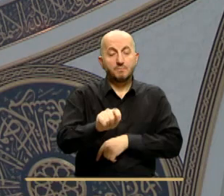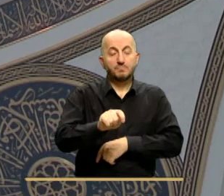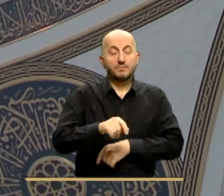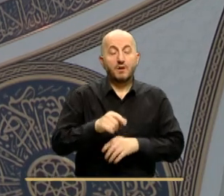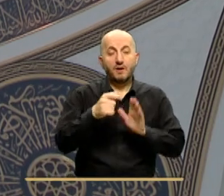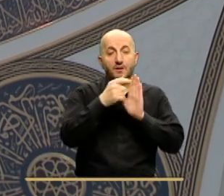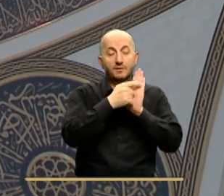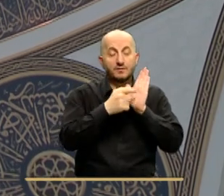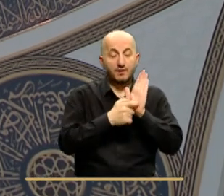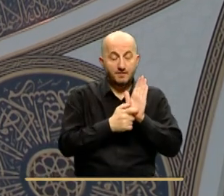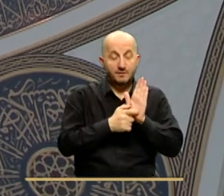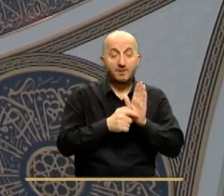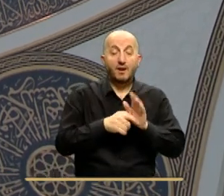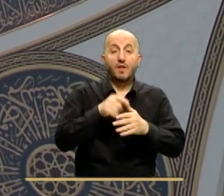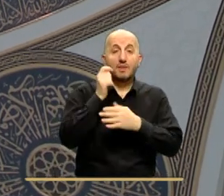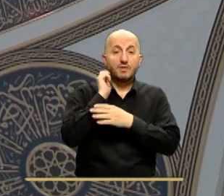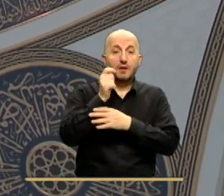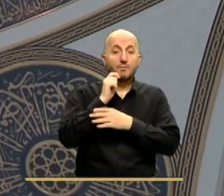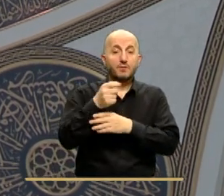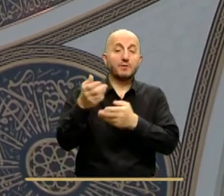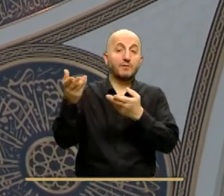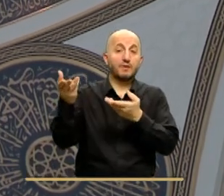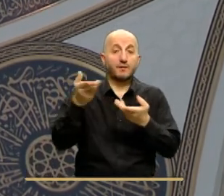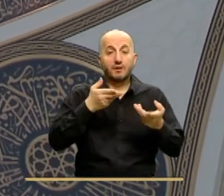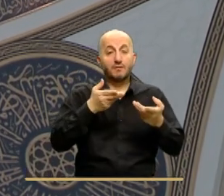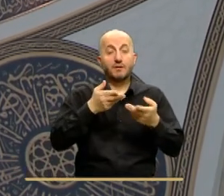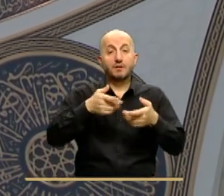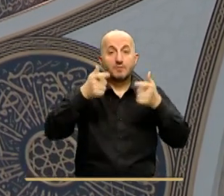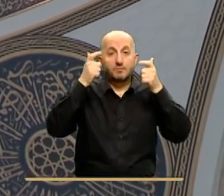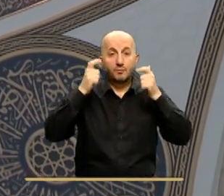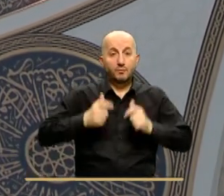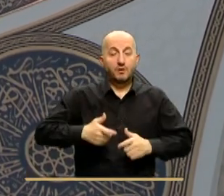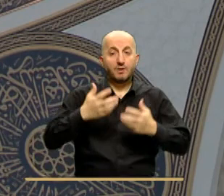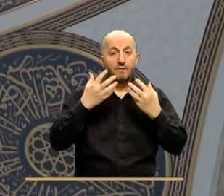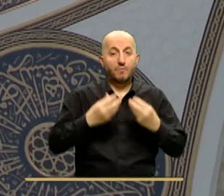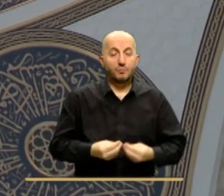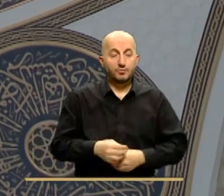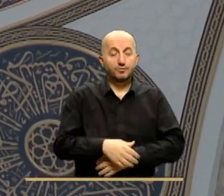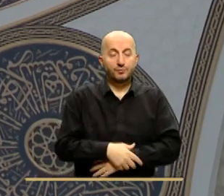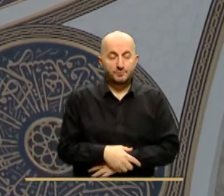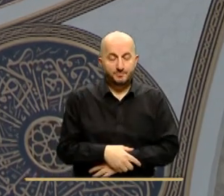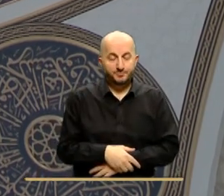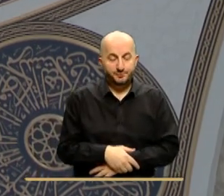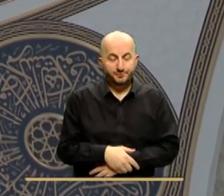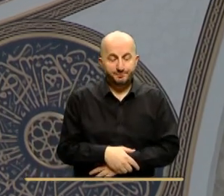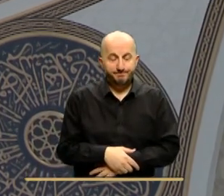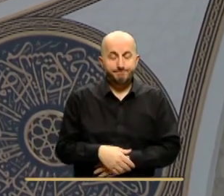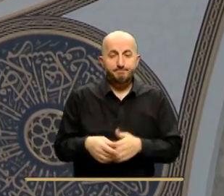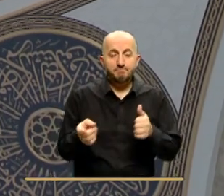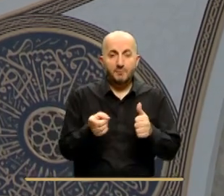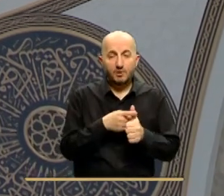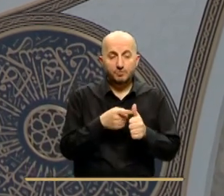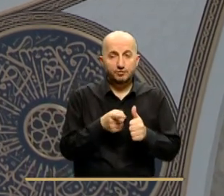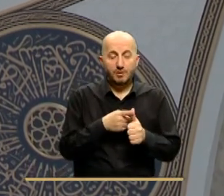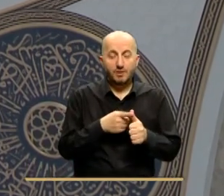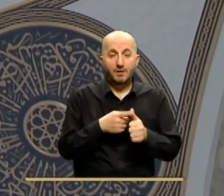Ayetleriyle artık tebliğ ve davetle mükellef kılınmıştır. Önce